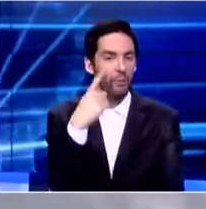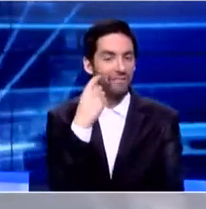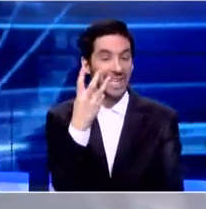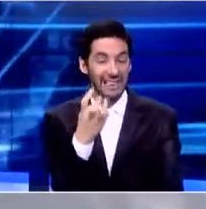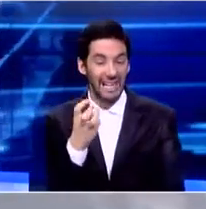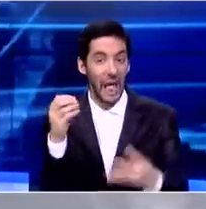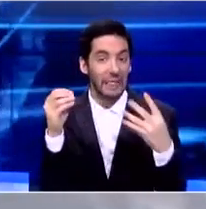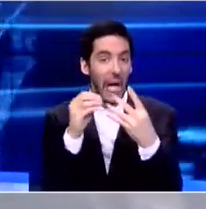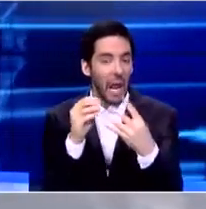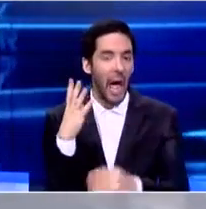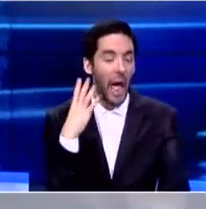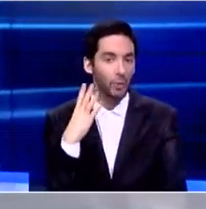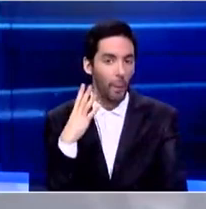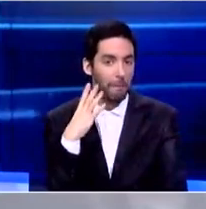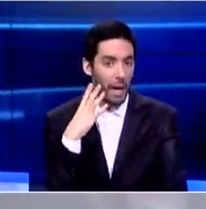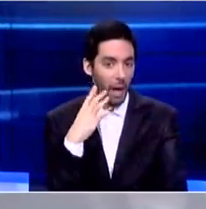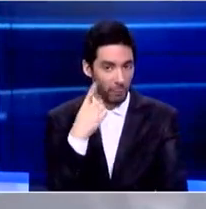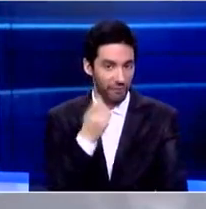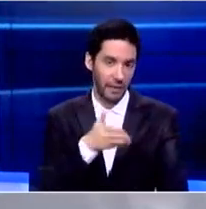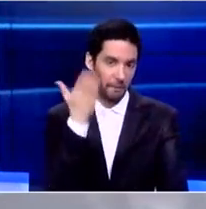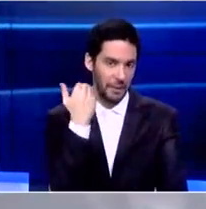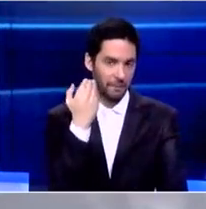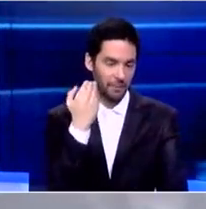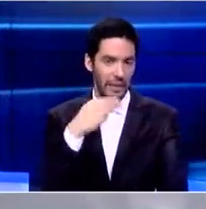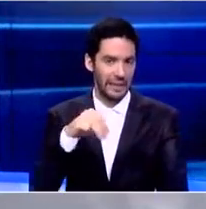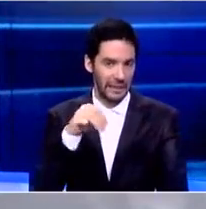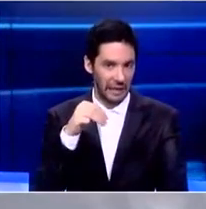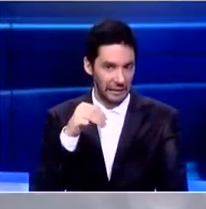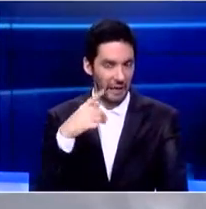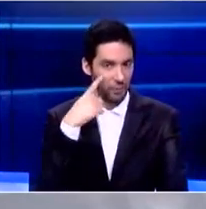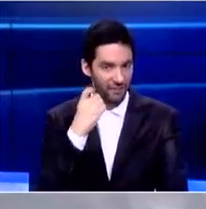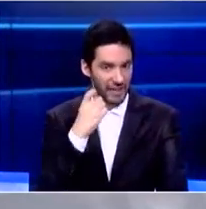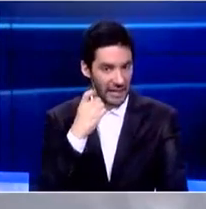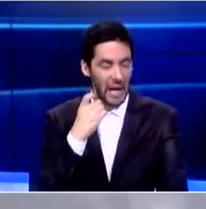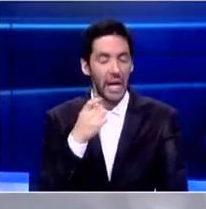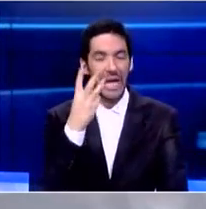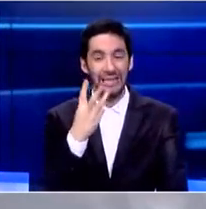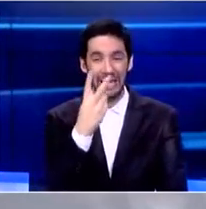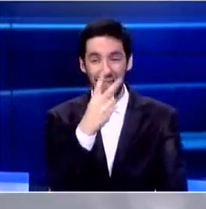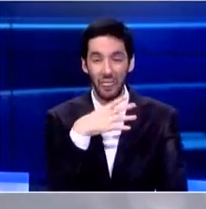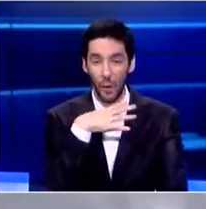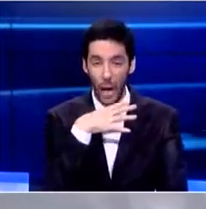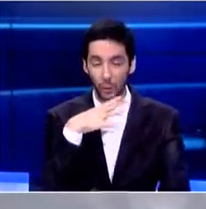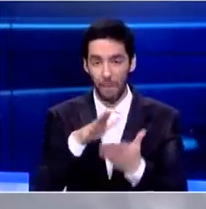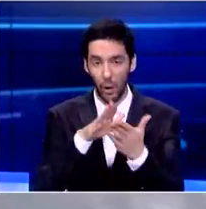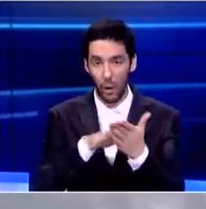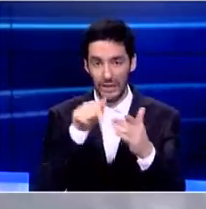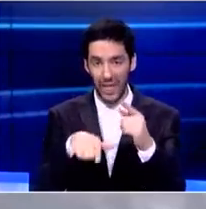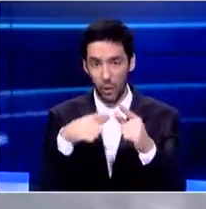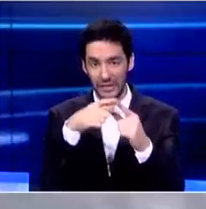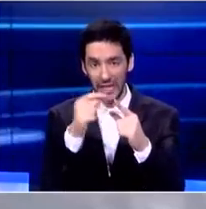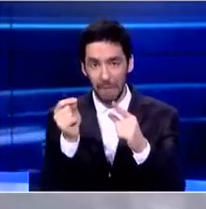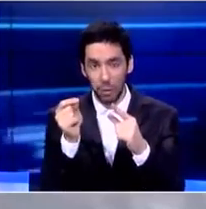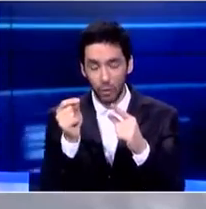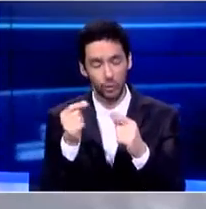39 περιστατικά μέχρι την 31η Μαρτίου, εκ των οποίων για τα 32 μιλάμε για εγχώριες μεταδόσεις και